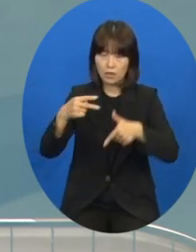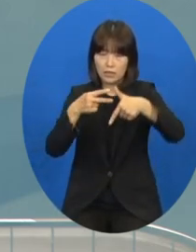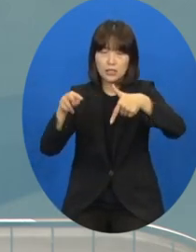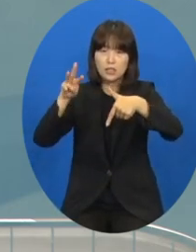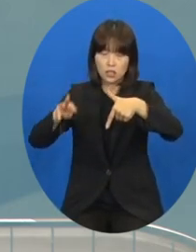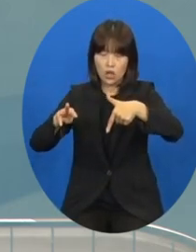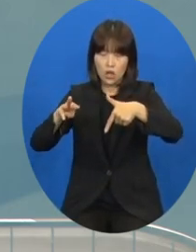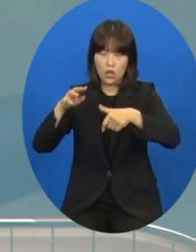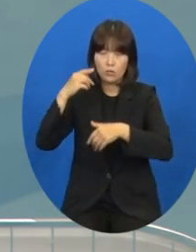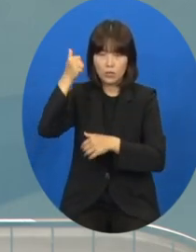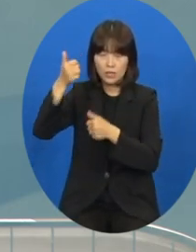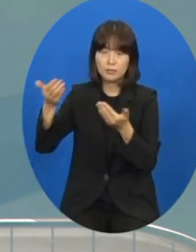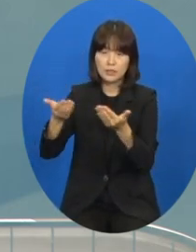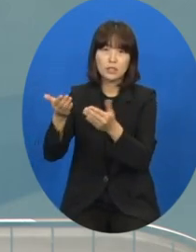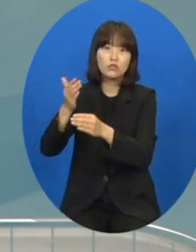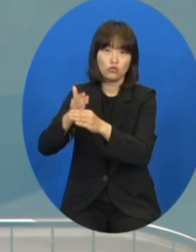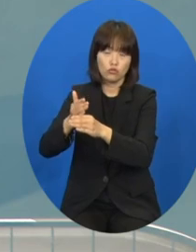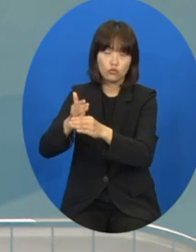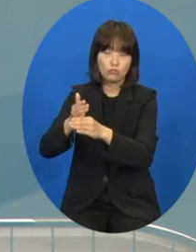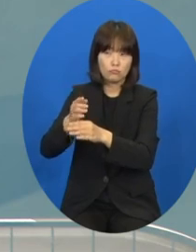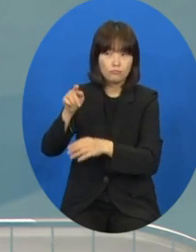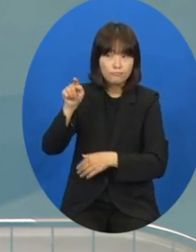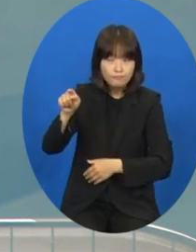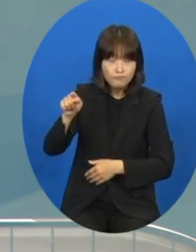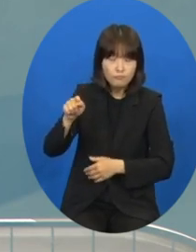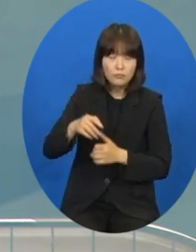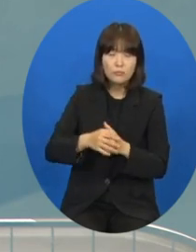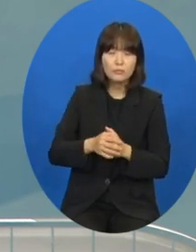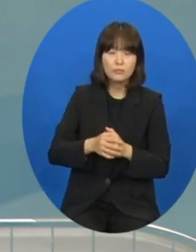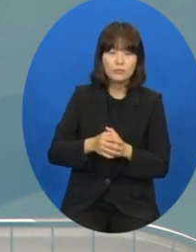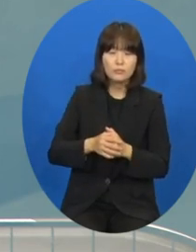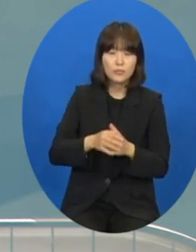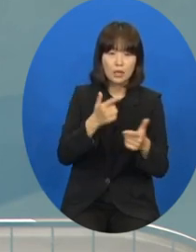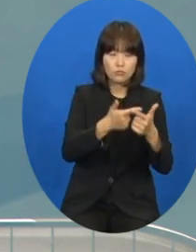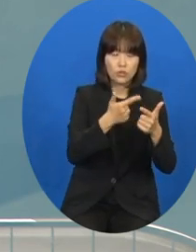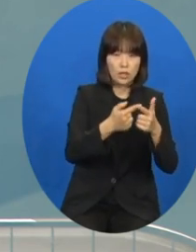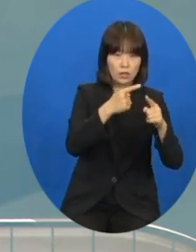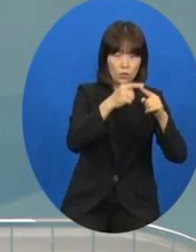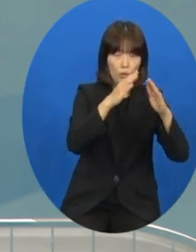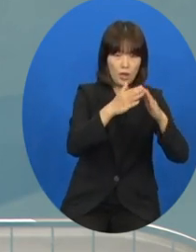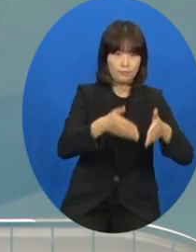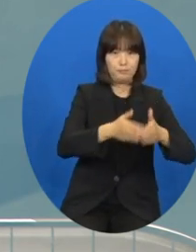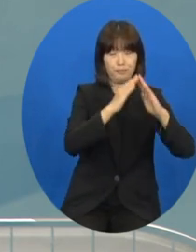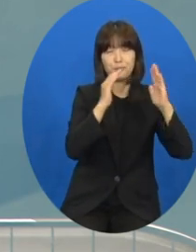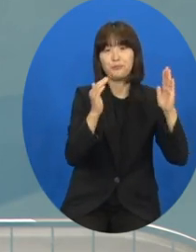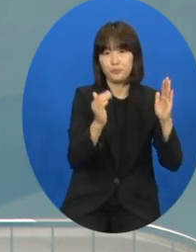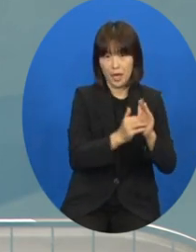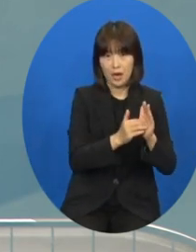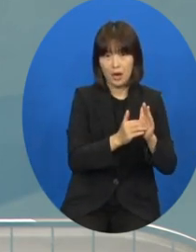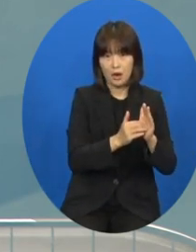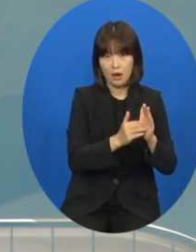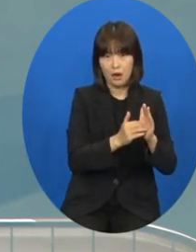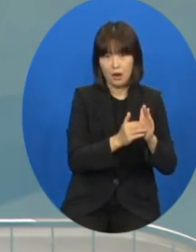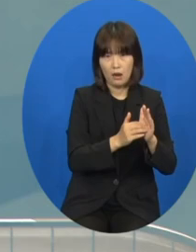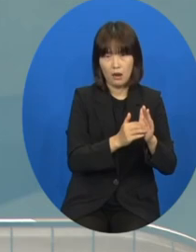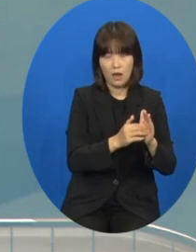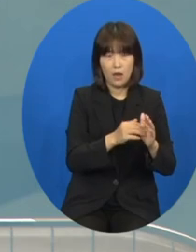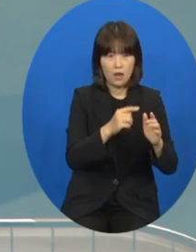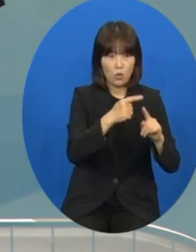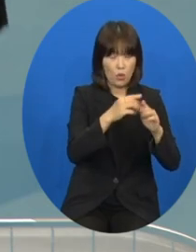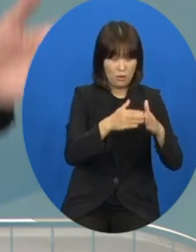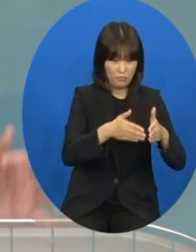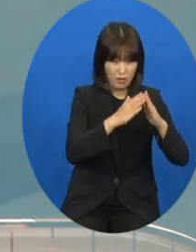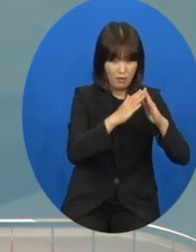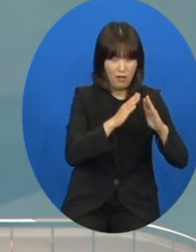목회하시는데, 그분이 부산에서 개척교회를 개척하셨어요. 개척교회가 얼마나 힘듭니까? 게다가